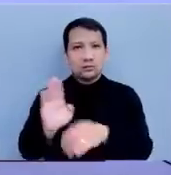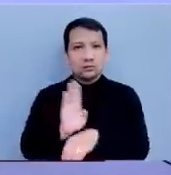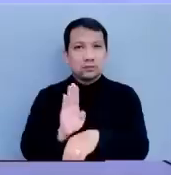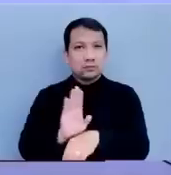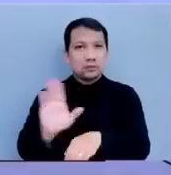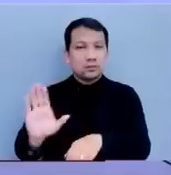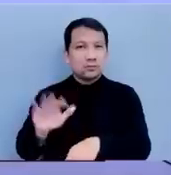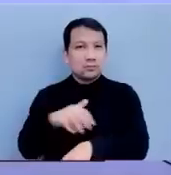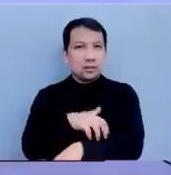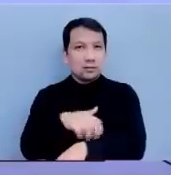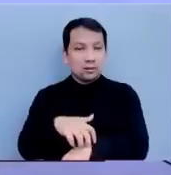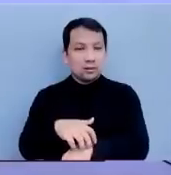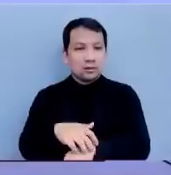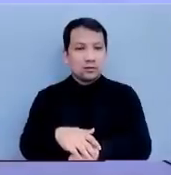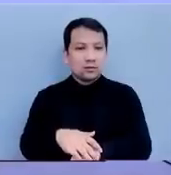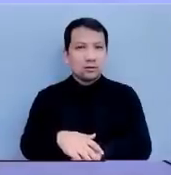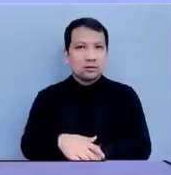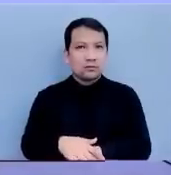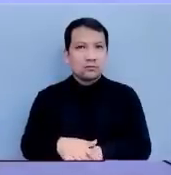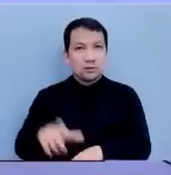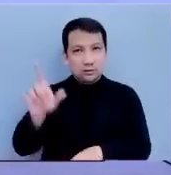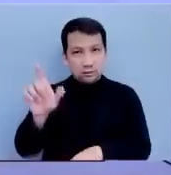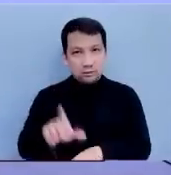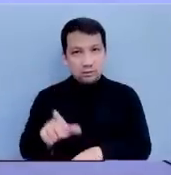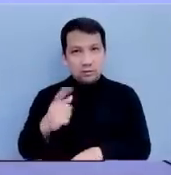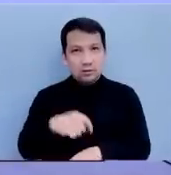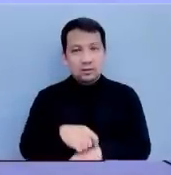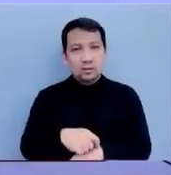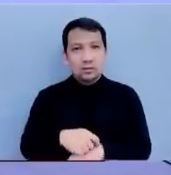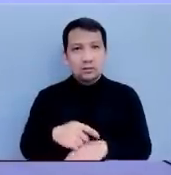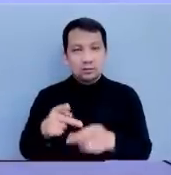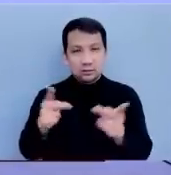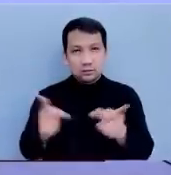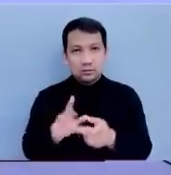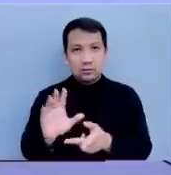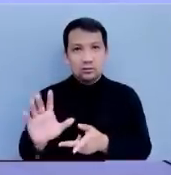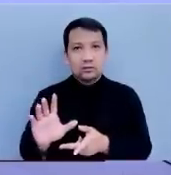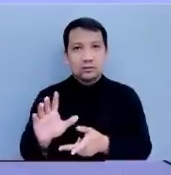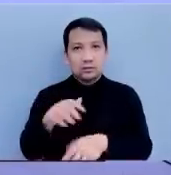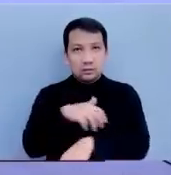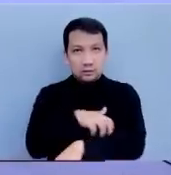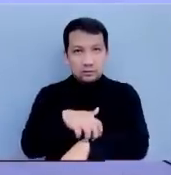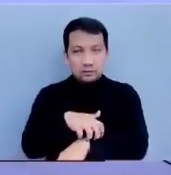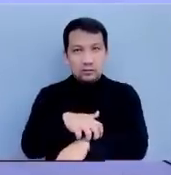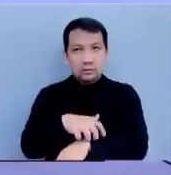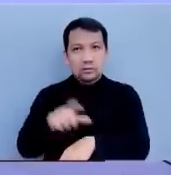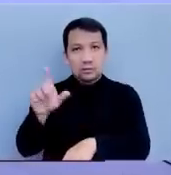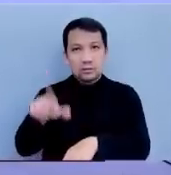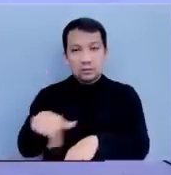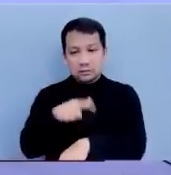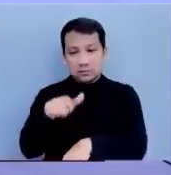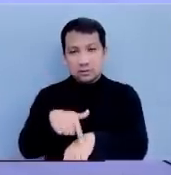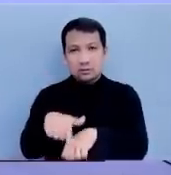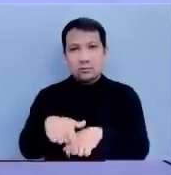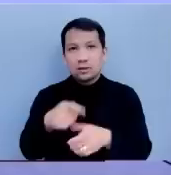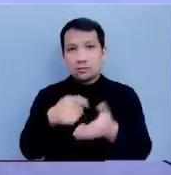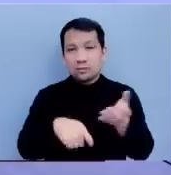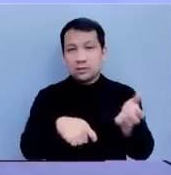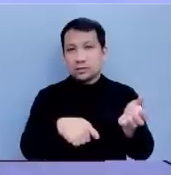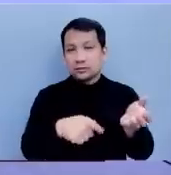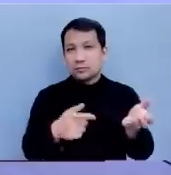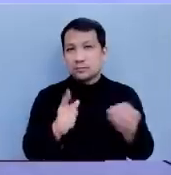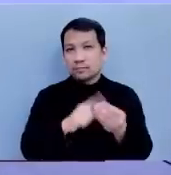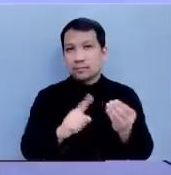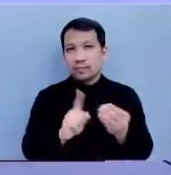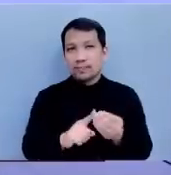Makati. Pero mas mababa naman ang real property taxes ng Makati City kumpara sa Taguig. Ang isa pang practical